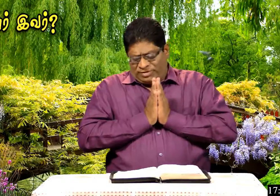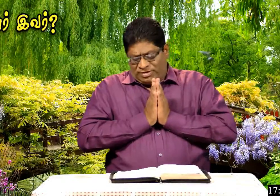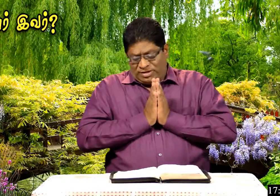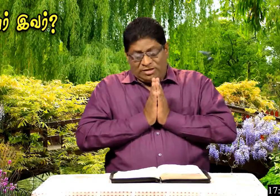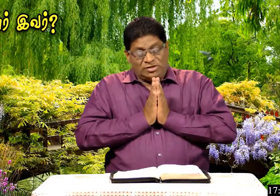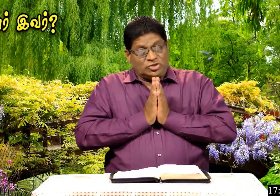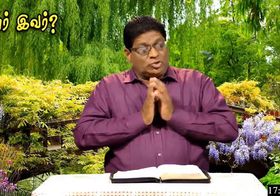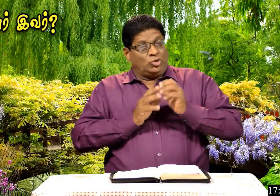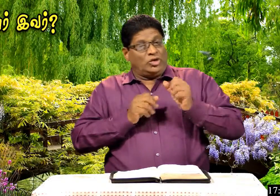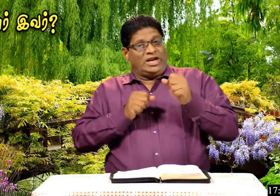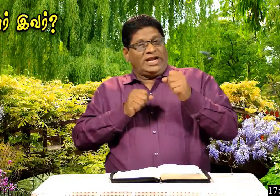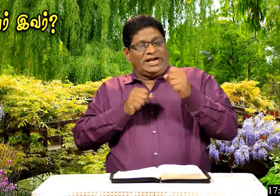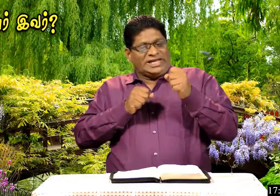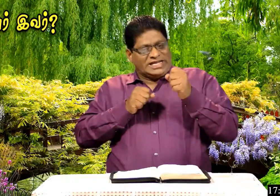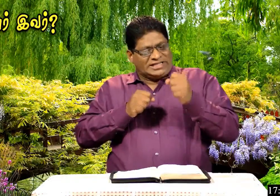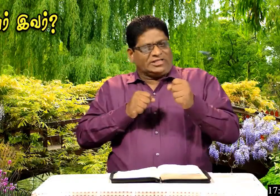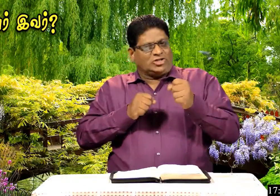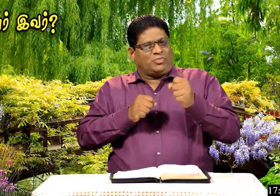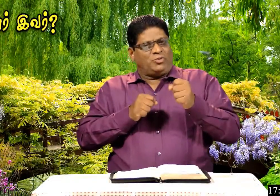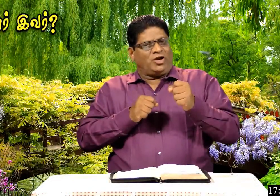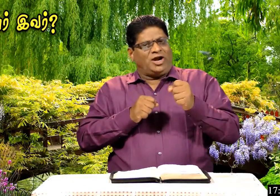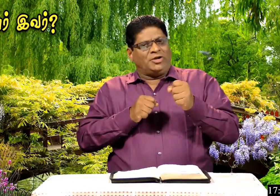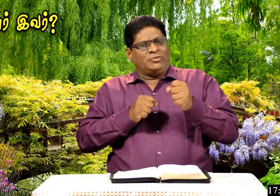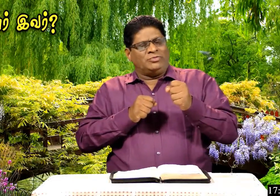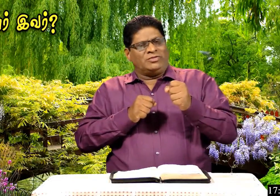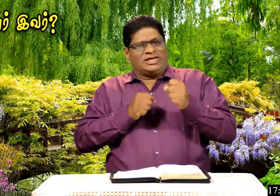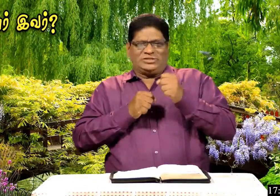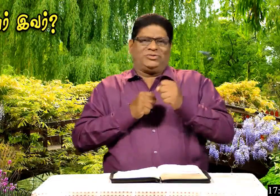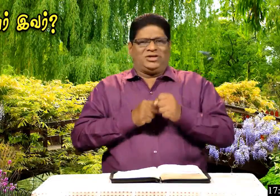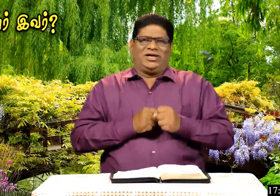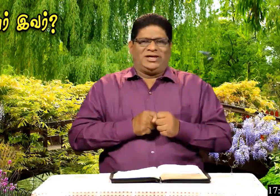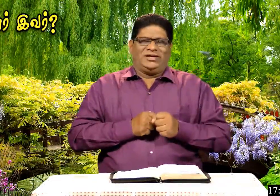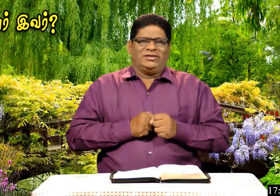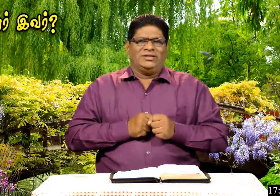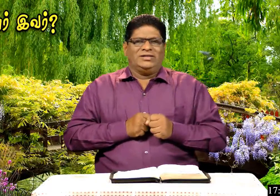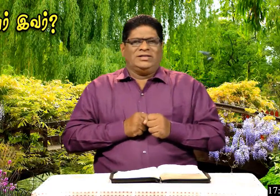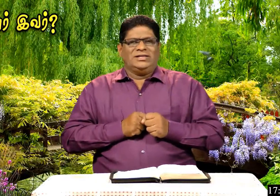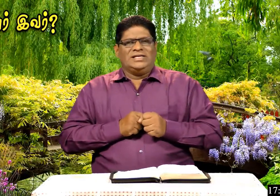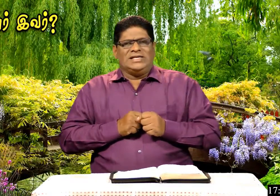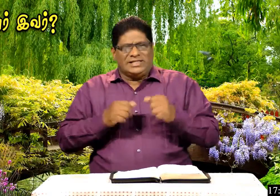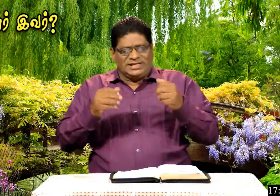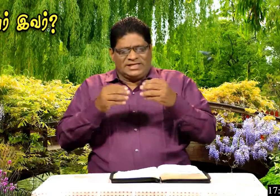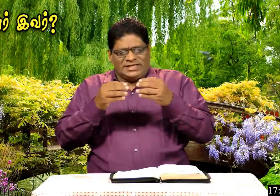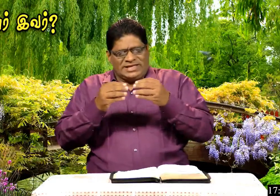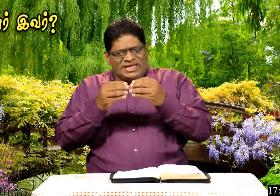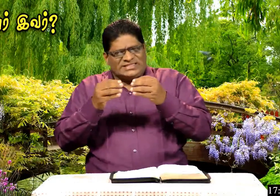வாழவும், சூழ்நிலைகளை எதிர்த்து போராடவும் கற்றுக்கொண்டார்கள்.